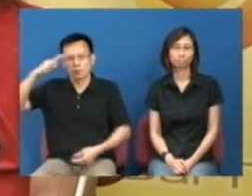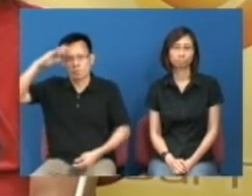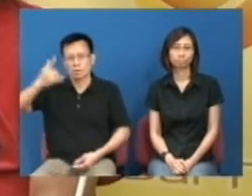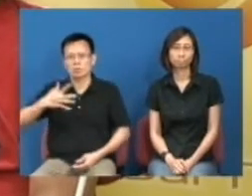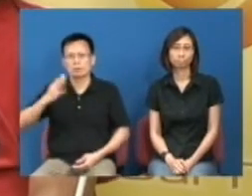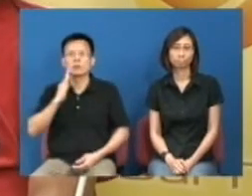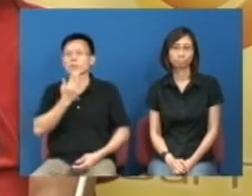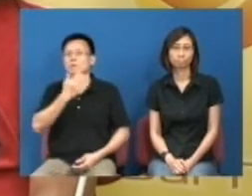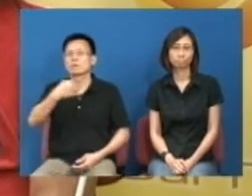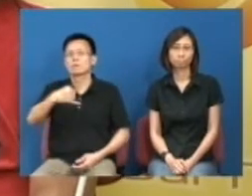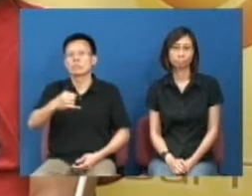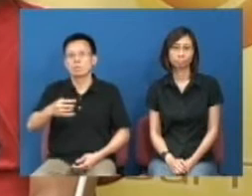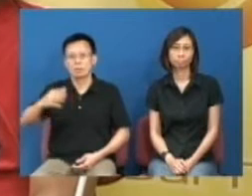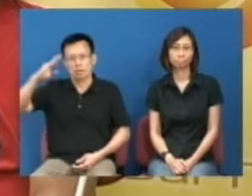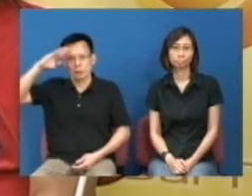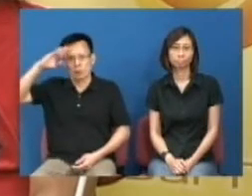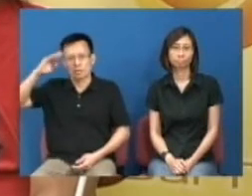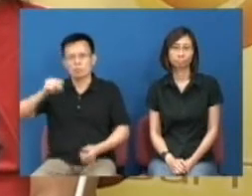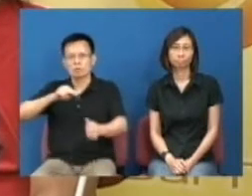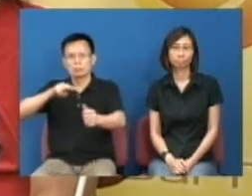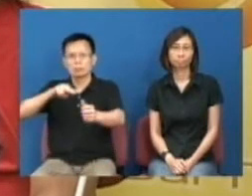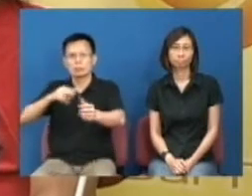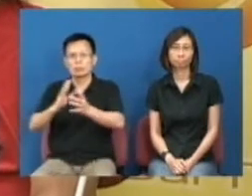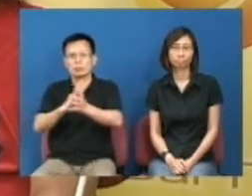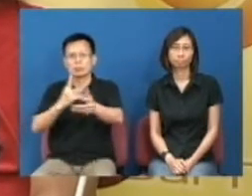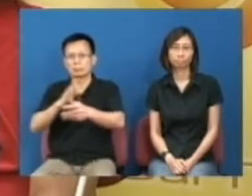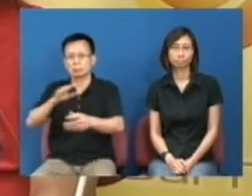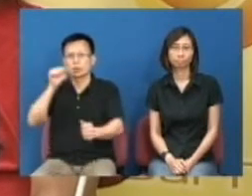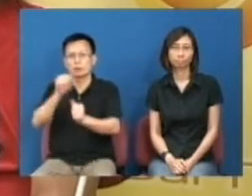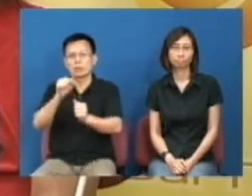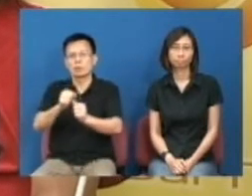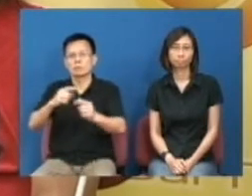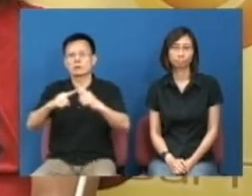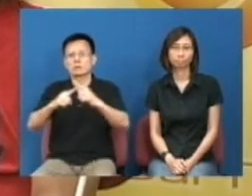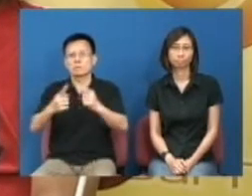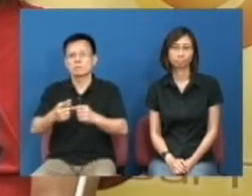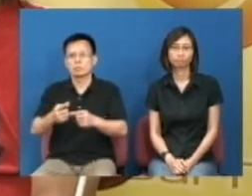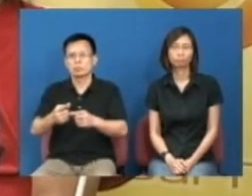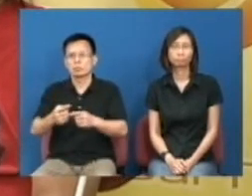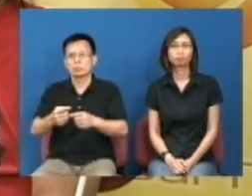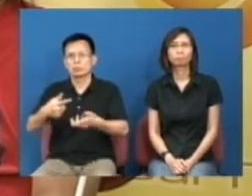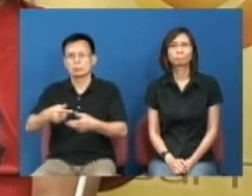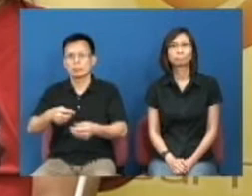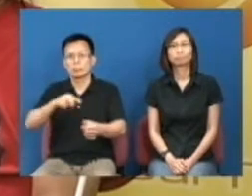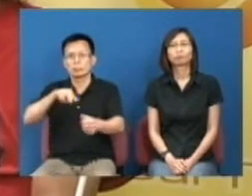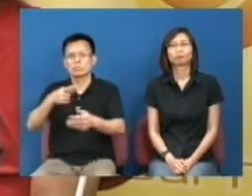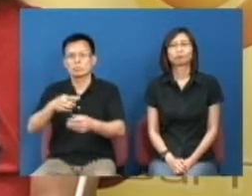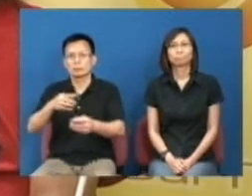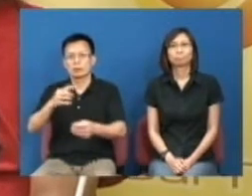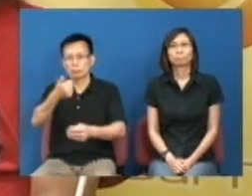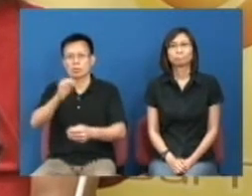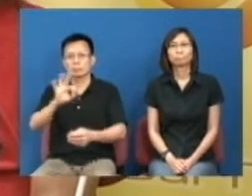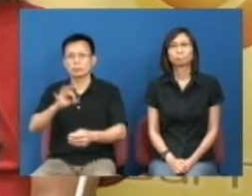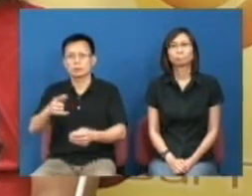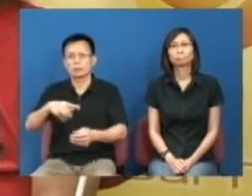來維持秩序，不是要來壓制群眾，是不是？那人家場內秩序要維持到，為什麼你要搞？